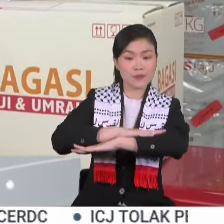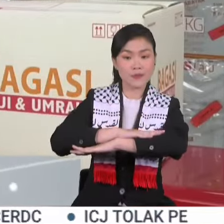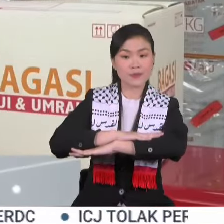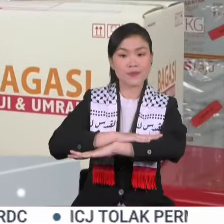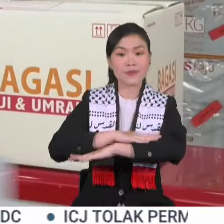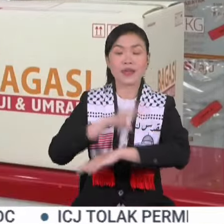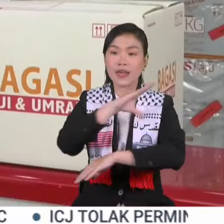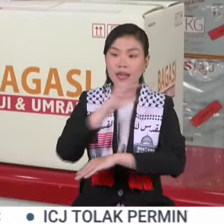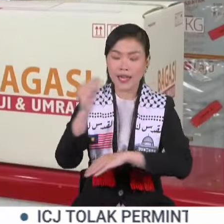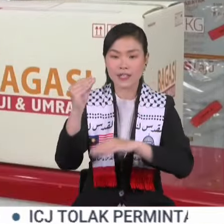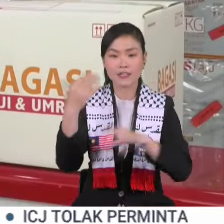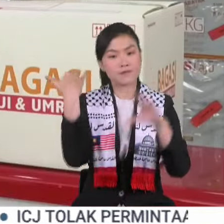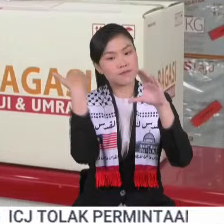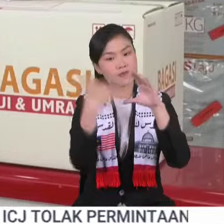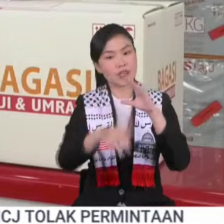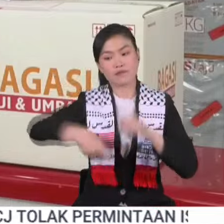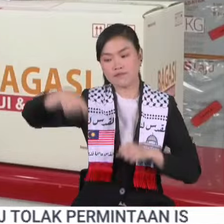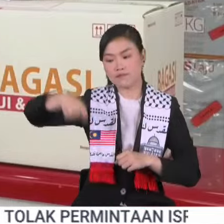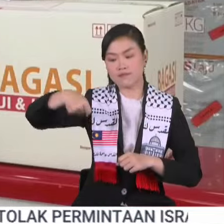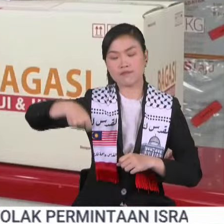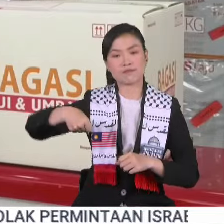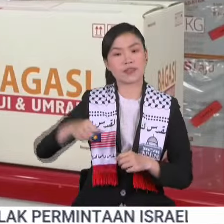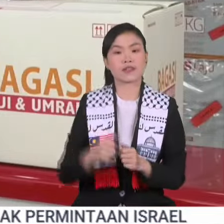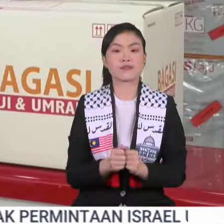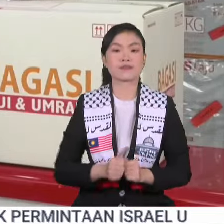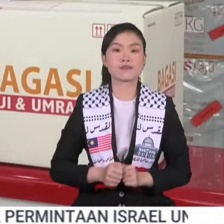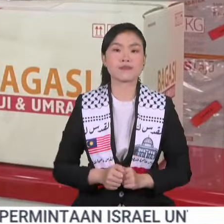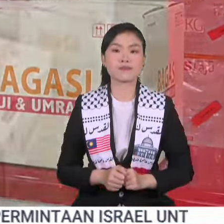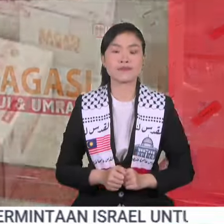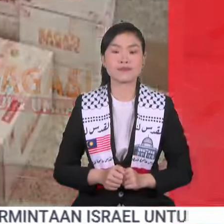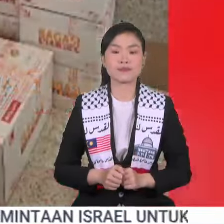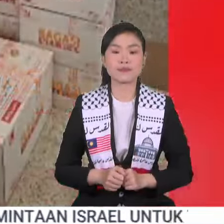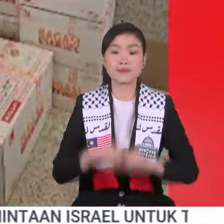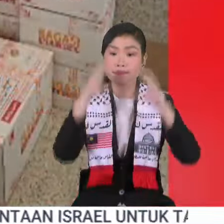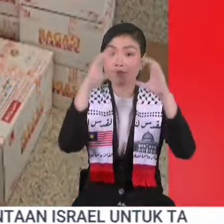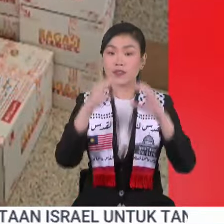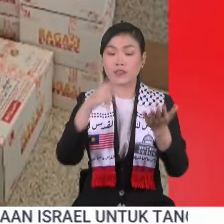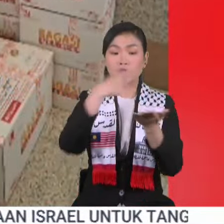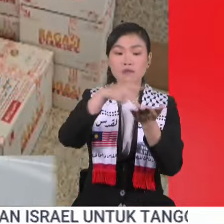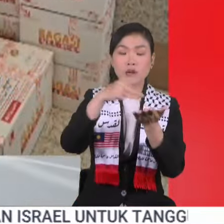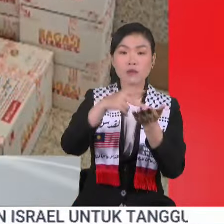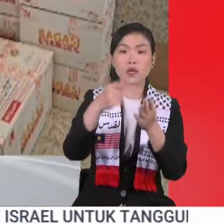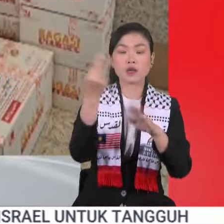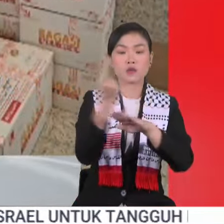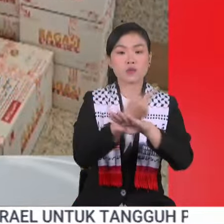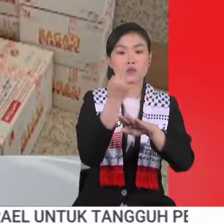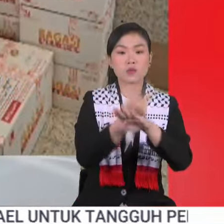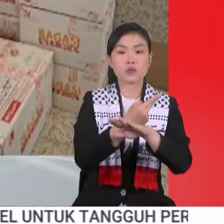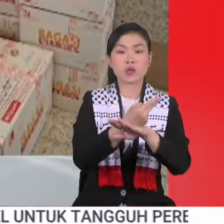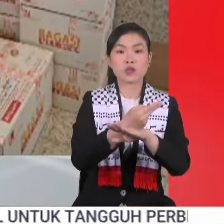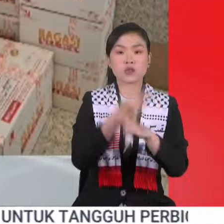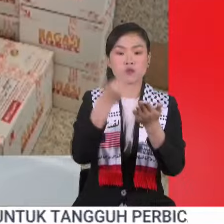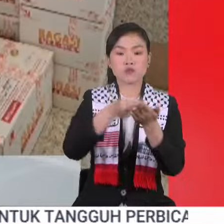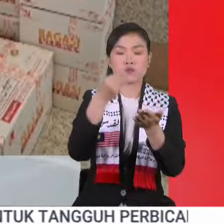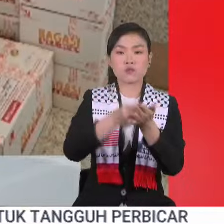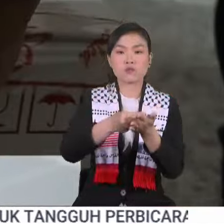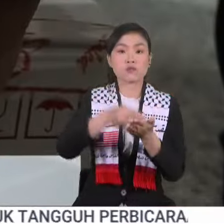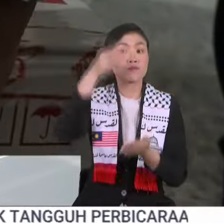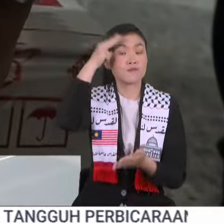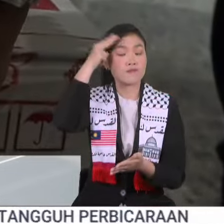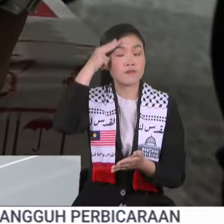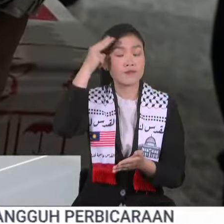dan kemudiannya kirimlah bagasi haji anda bersama-sama dengan kami. Kaedah pembayaran menggunakan Rial Saudi di Mekah dan